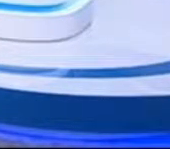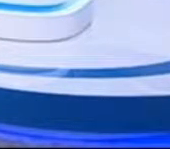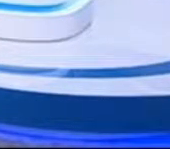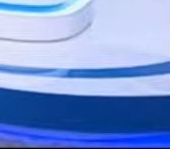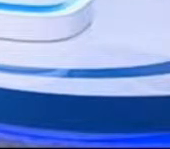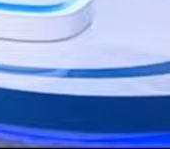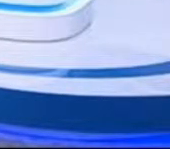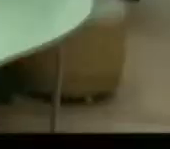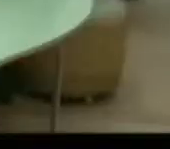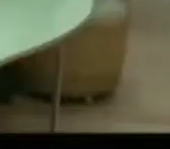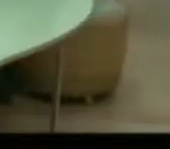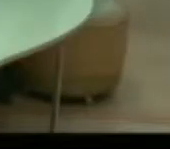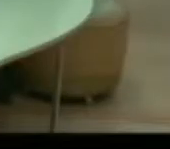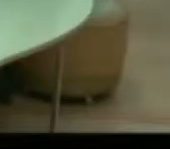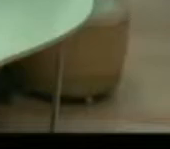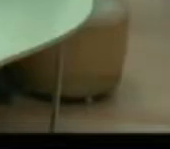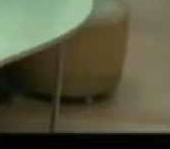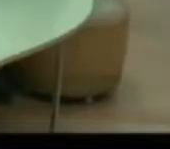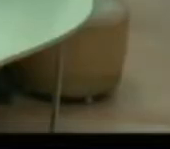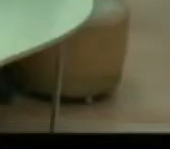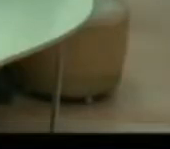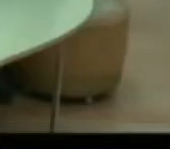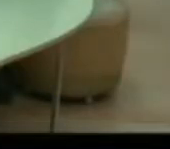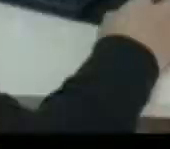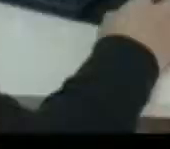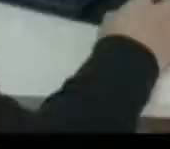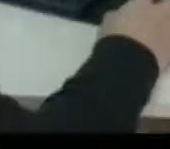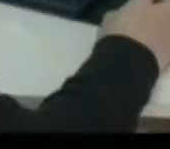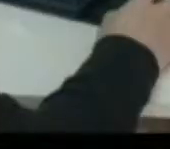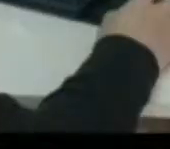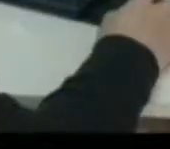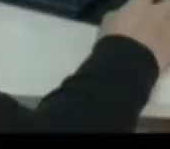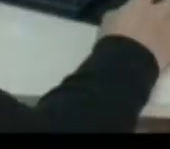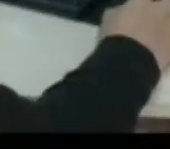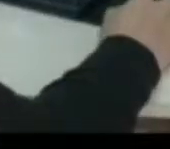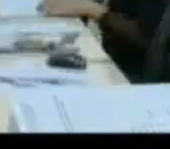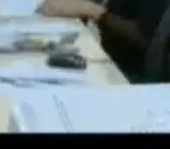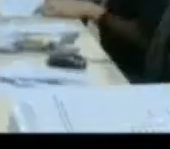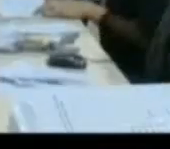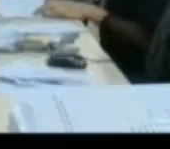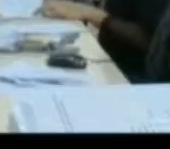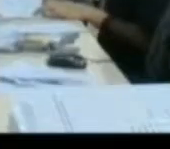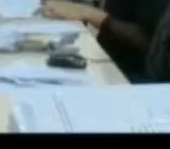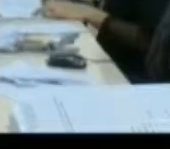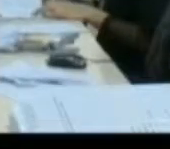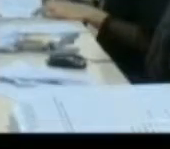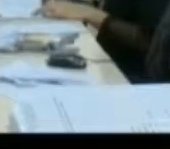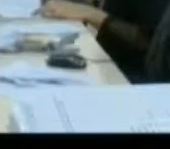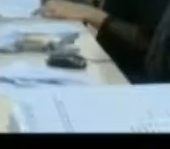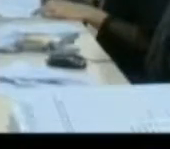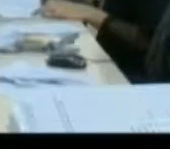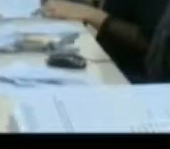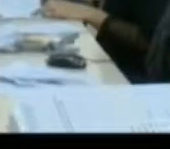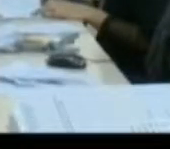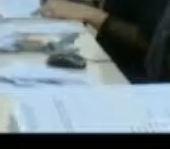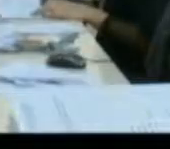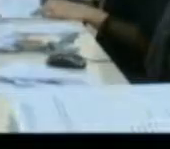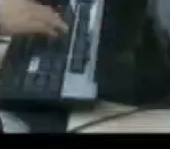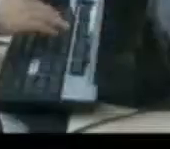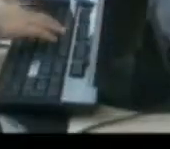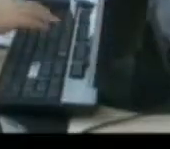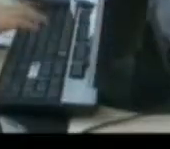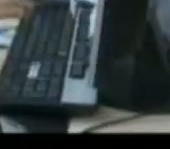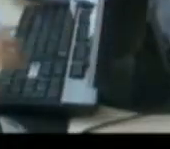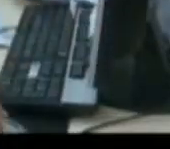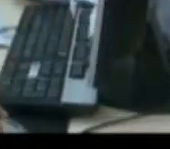тоқталайық. Қаламызда мемлекеттік қызметтер жәрмеңкесі ұйымдастырылды. Шара барысында азаматтар үкімет порталын онлайн